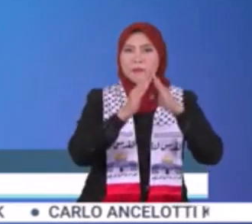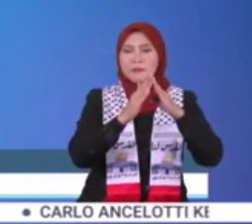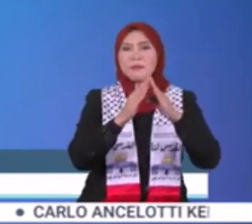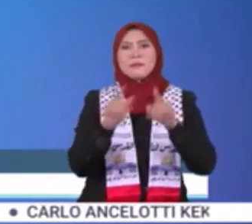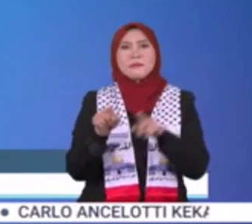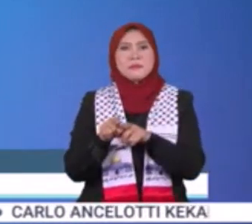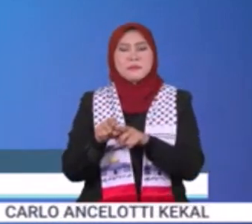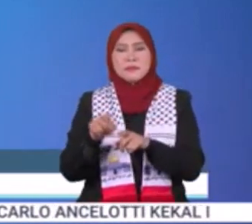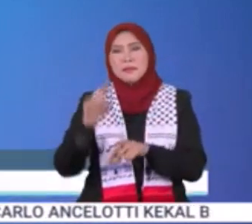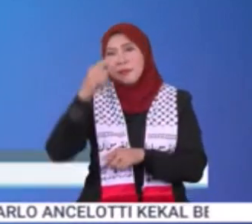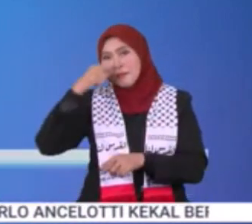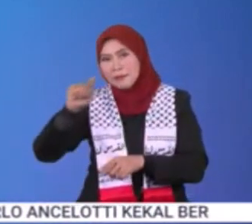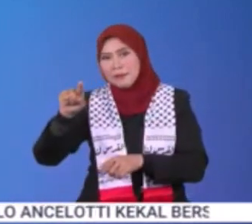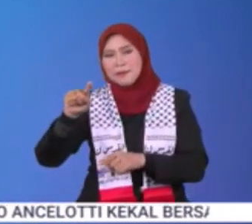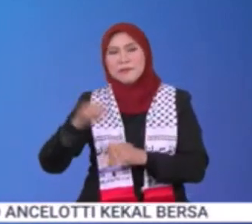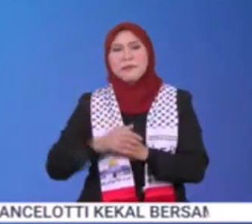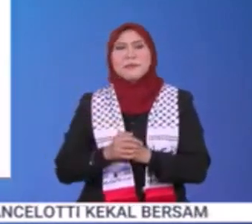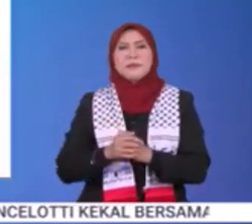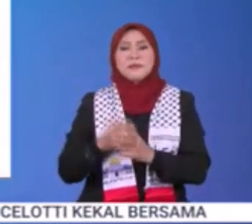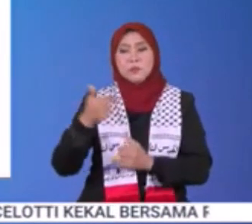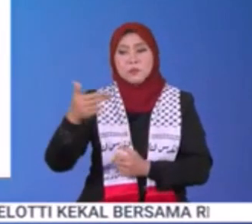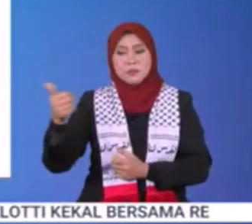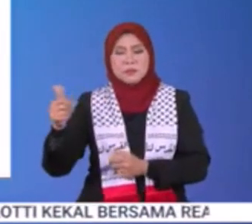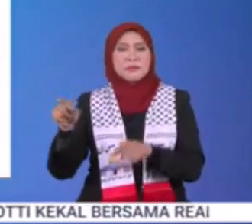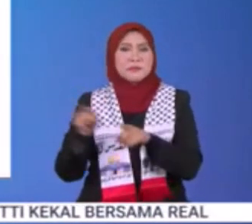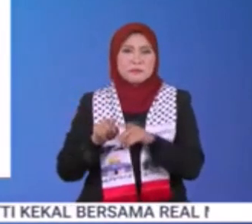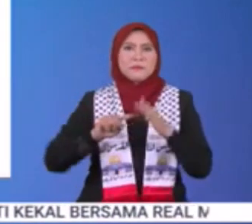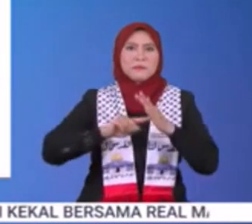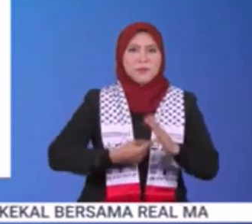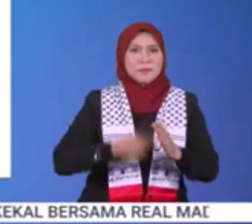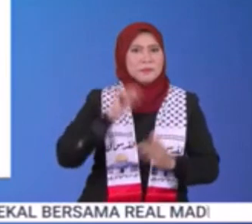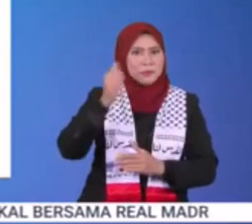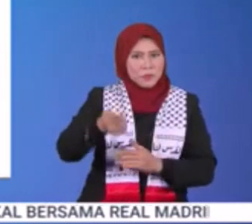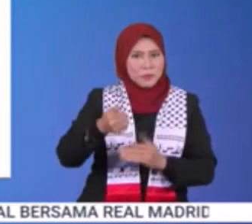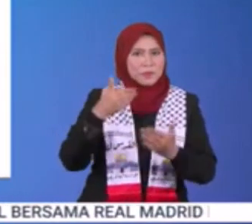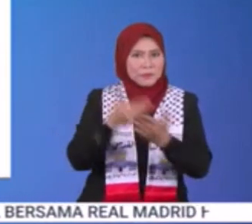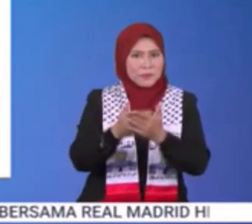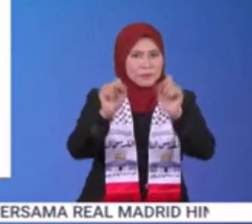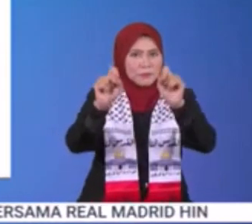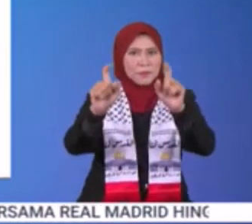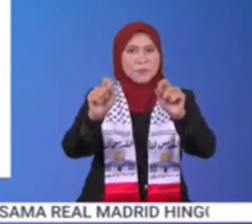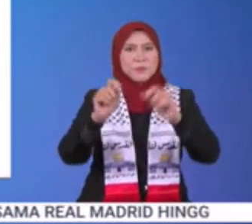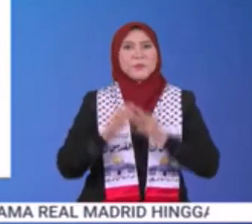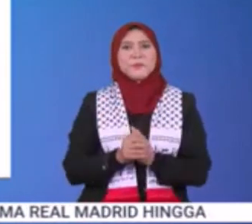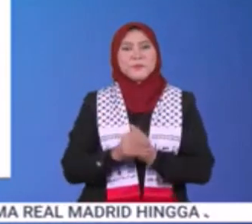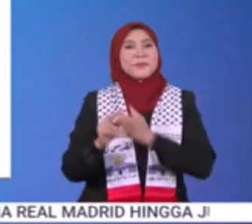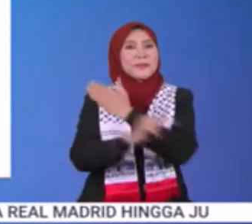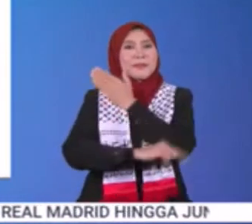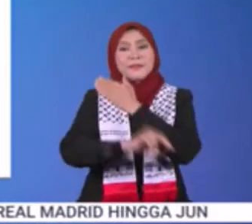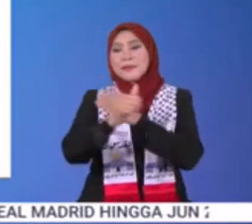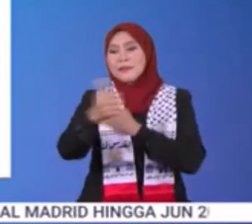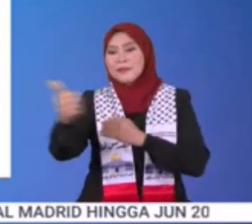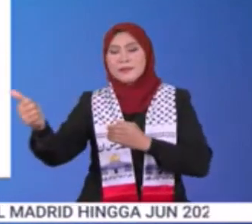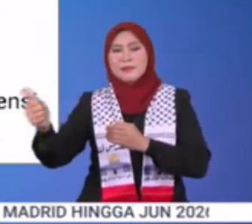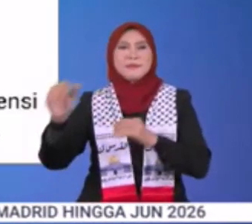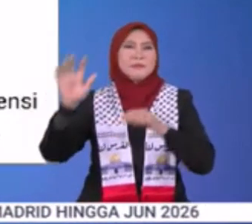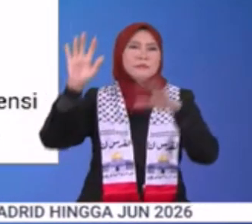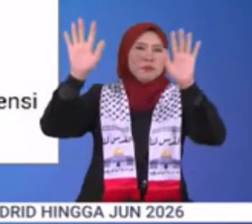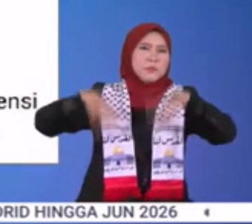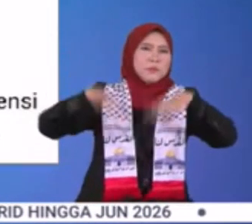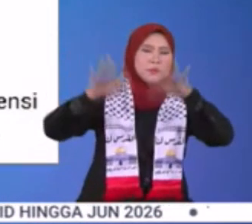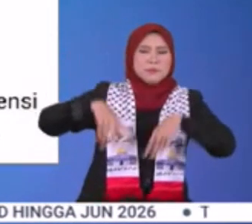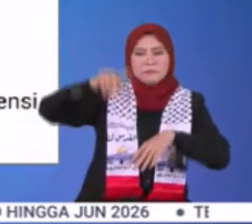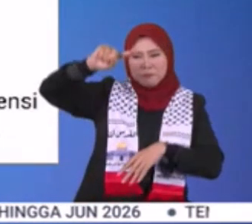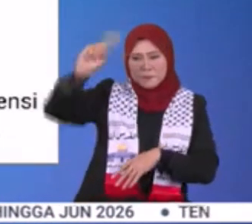Sam di Thailand dan bungguran di Indonesia berkuat kuasa esok hingga Sabtu di negeri-negeri lain ribut petirh